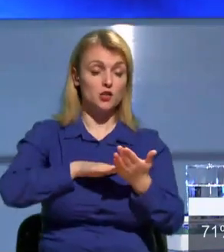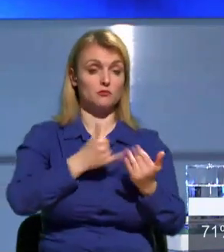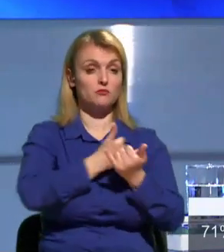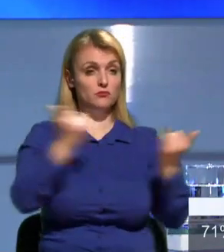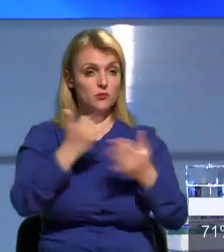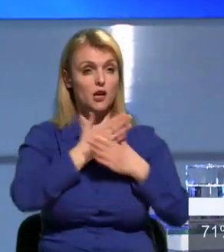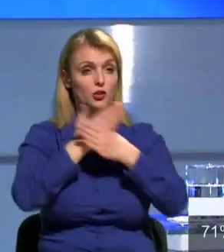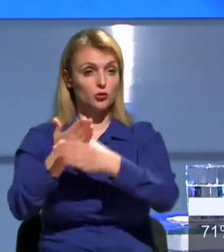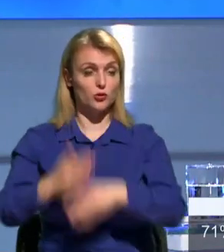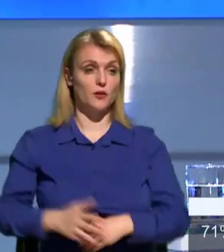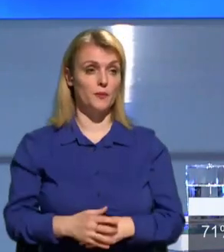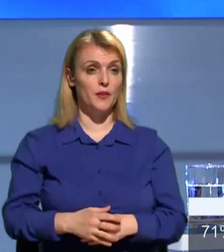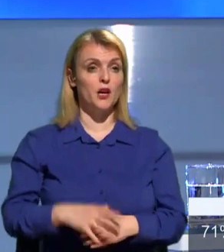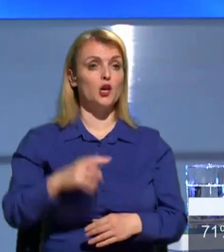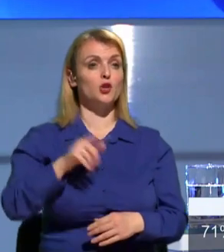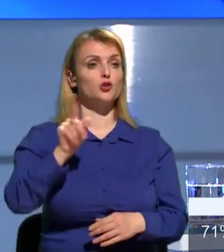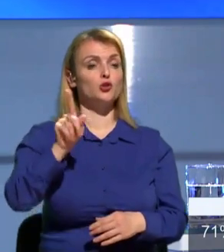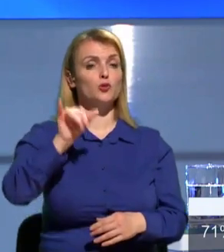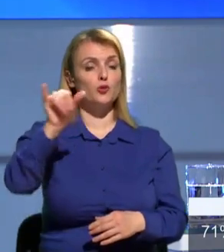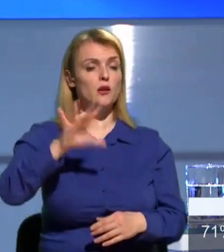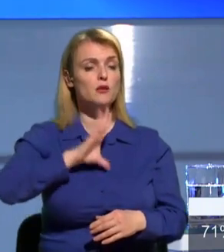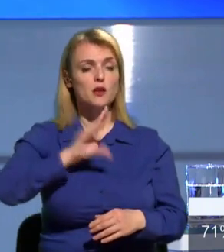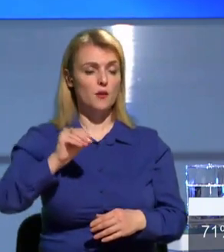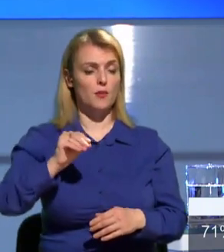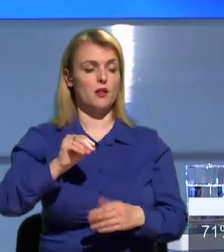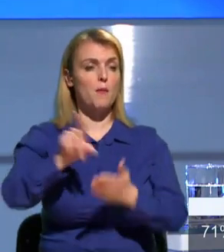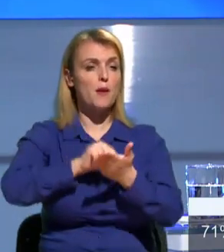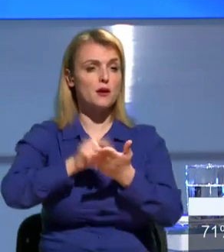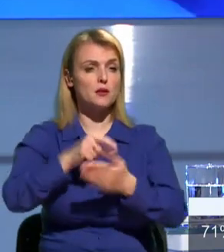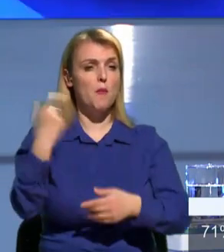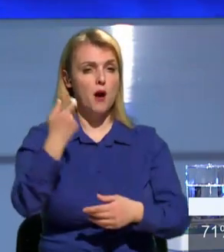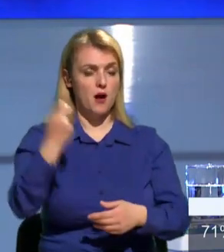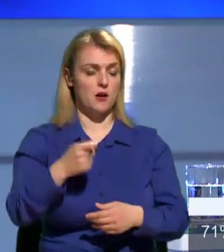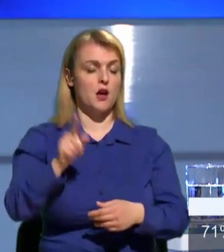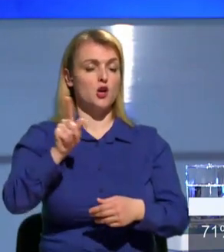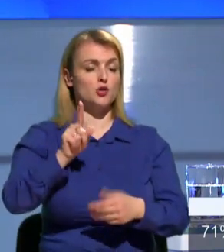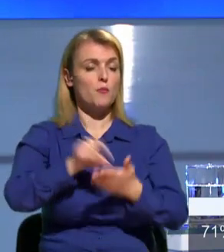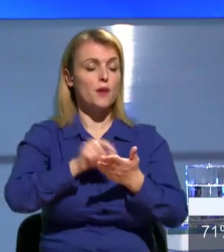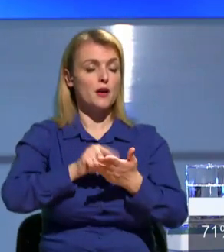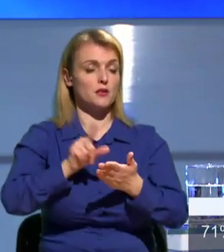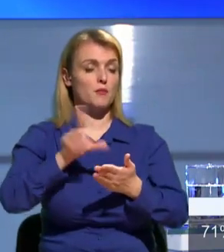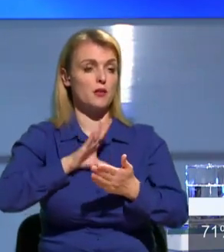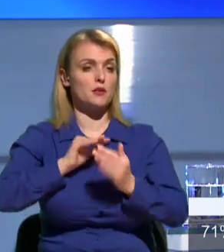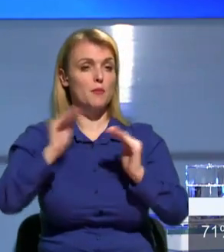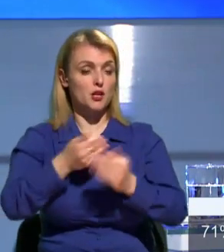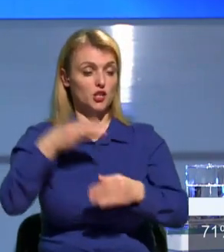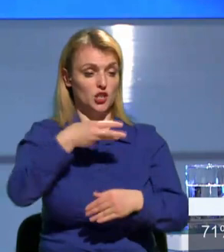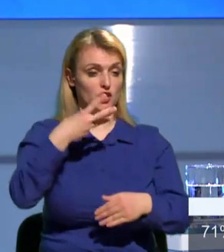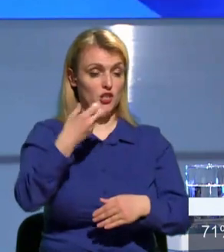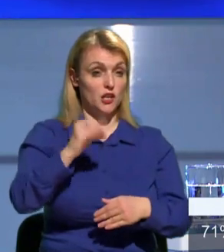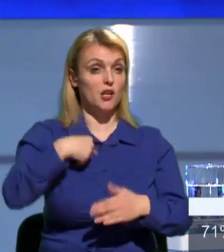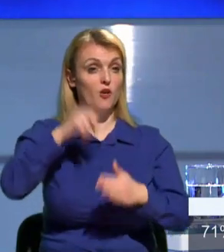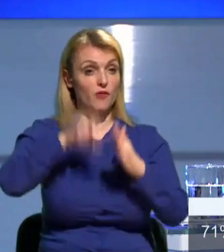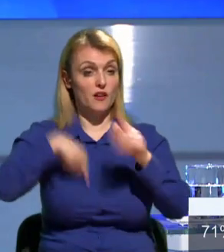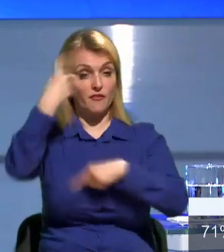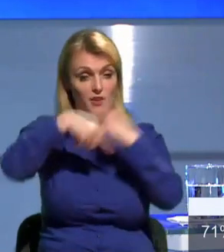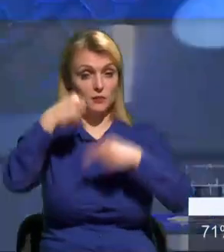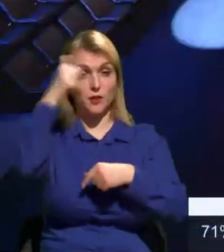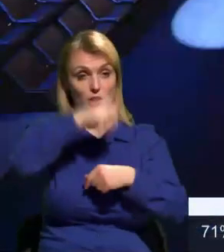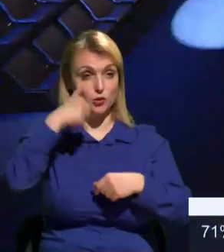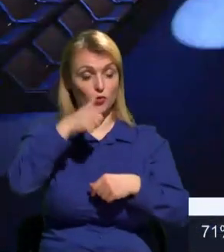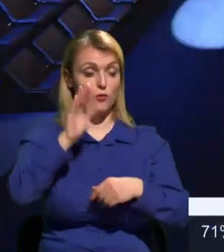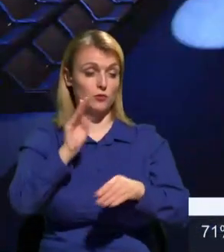pensionar cu pensie mai puțin de 3.000 de lei. Noi am venit cu inițiativa de indexare de 2 ori a pensiei pe parcursul anului. Și eu cred că în anul următor această indexare